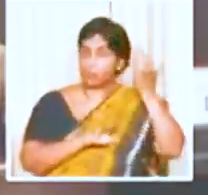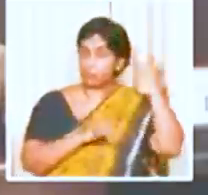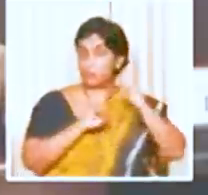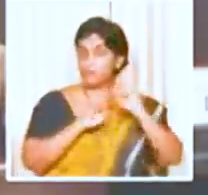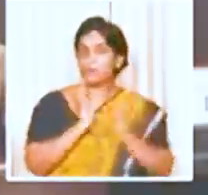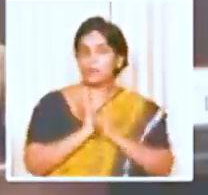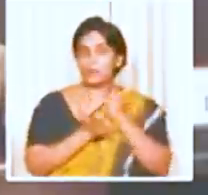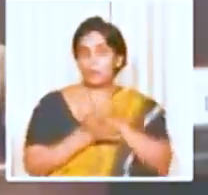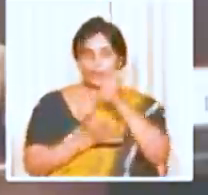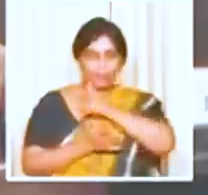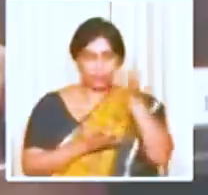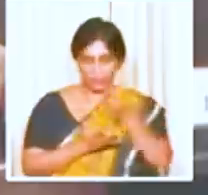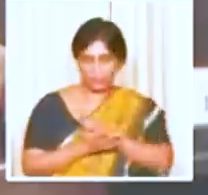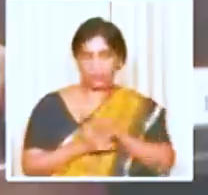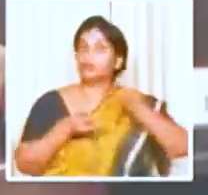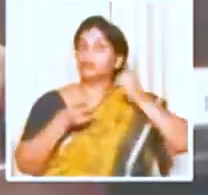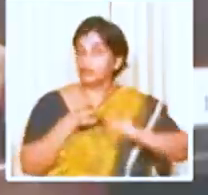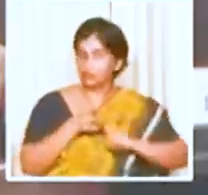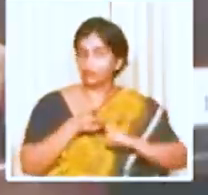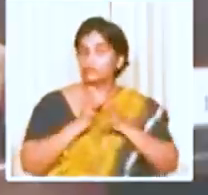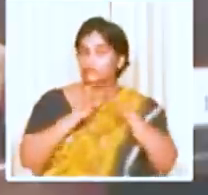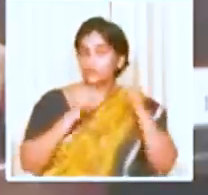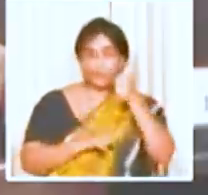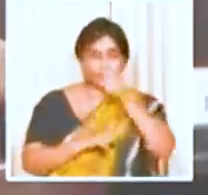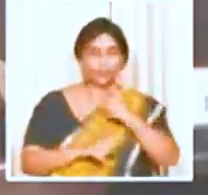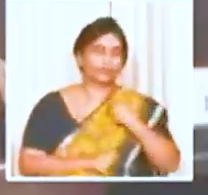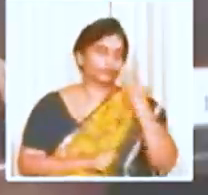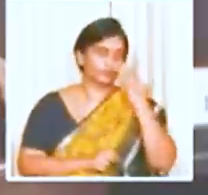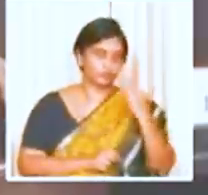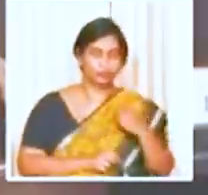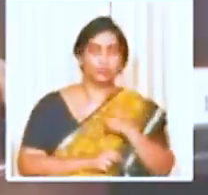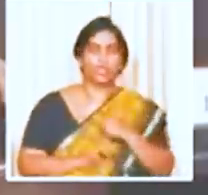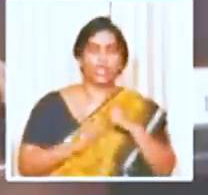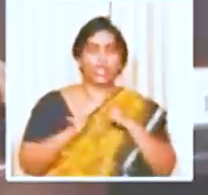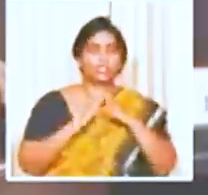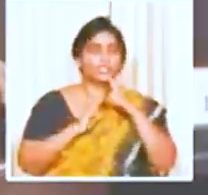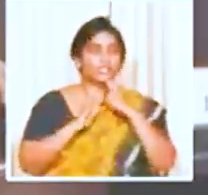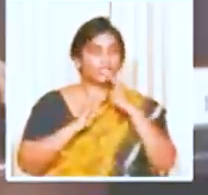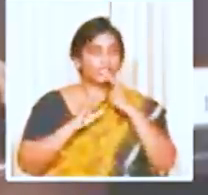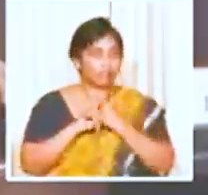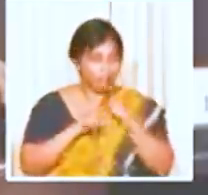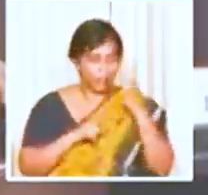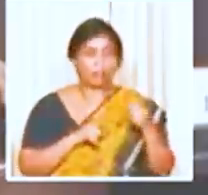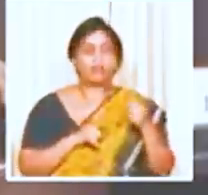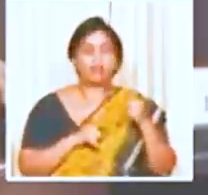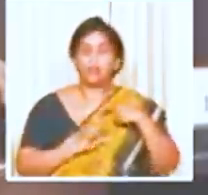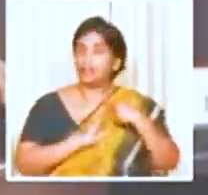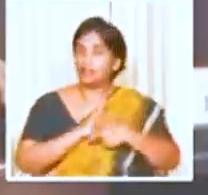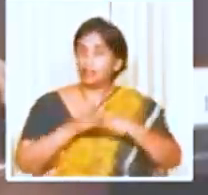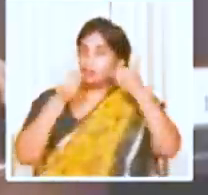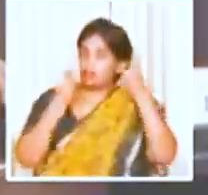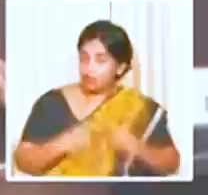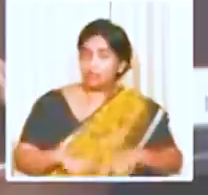அங்கு இடம்பெற்ற ஒரு ஊடகவியலாளர் சந்திப்பின் போது இலங்கையில் இருந்து புலம்பெயர்ந்து சென்ற ஒருவர் எழுப்பிய கேள்விக்கு ஆங்கிலத்தில் பேசுவது கடினமாயின் தமிழ்